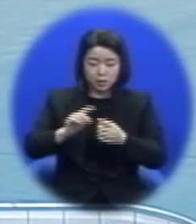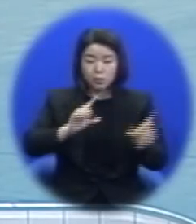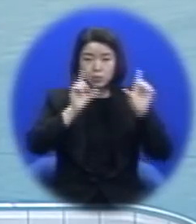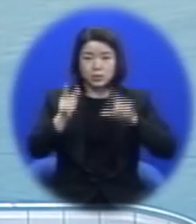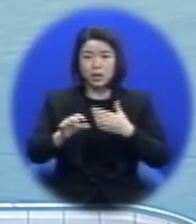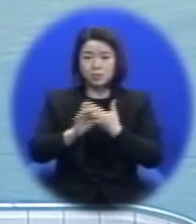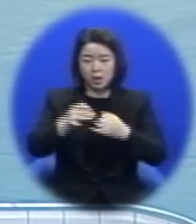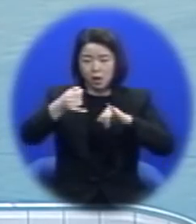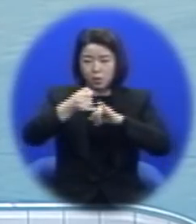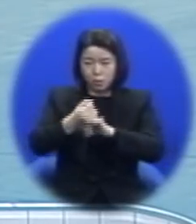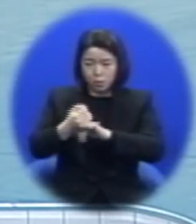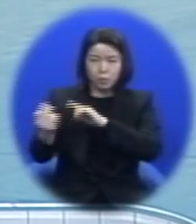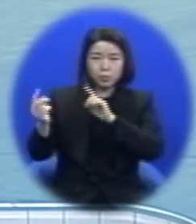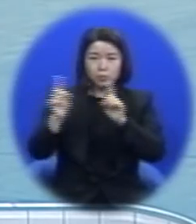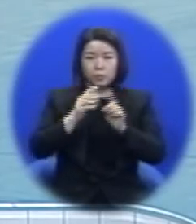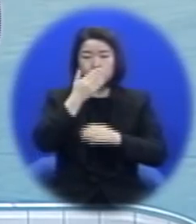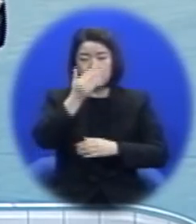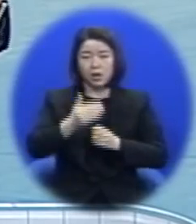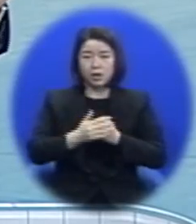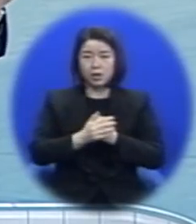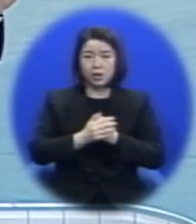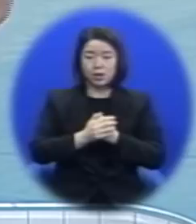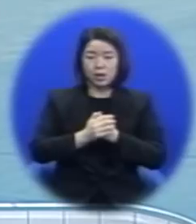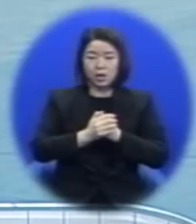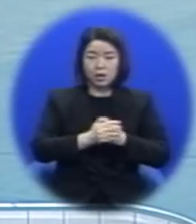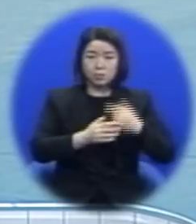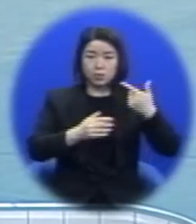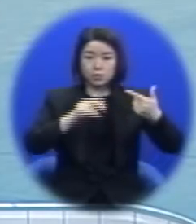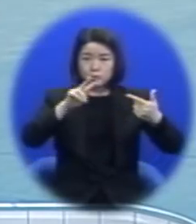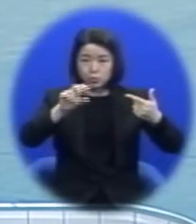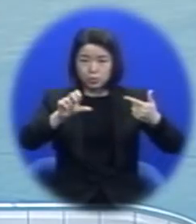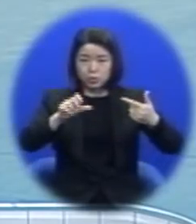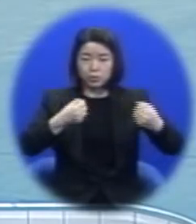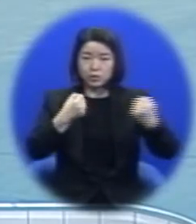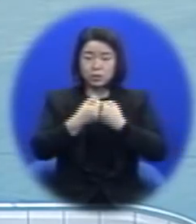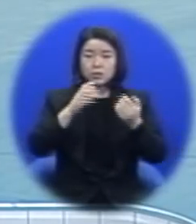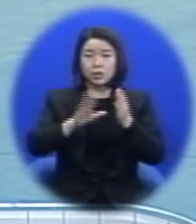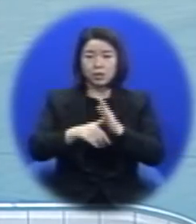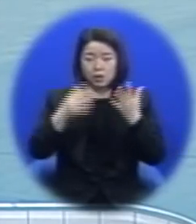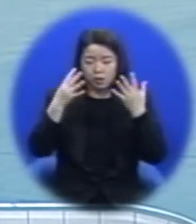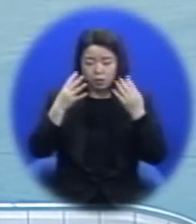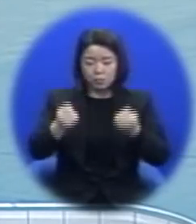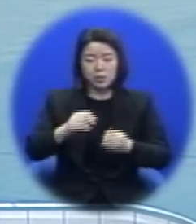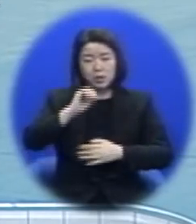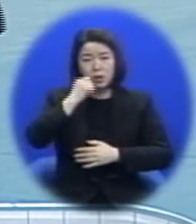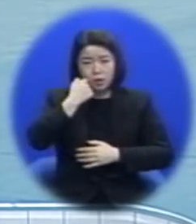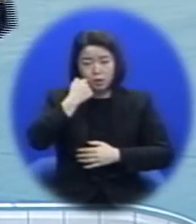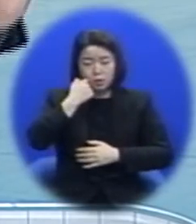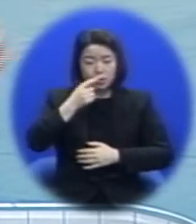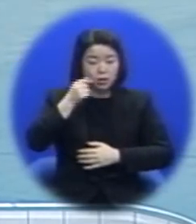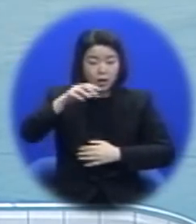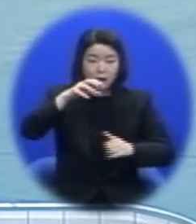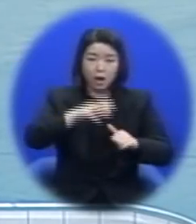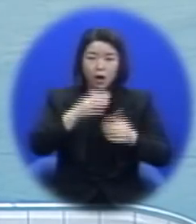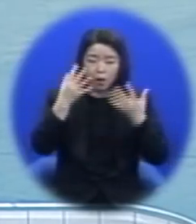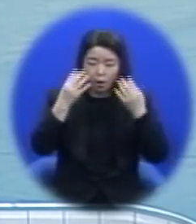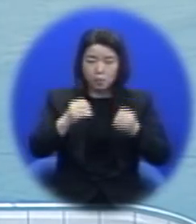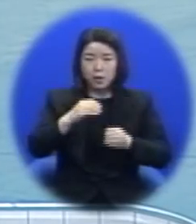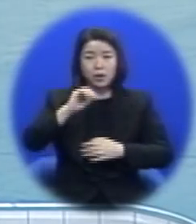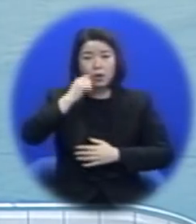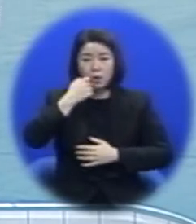살아납니다. 일제시대 때, 6.25 전쟁 때 얼마나 끔찍하고 어려웠겠습니까? 지금 우리 형편과 비교가 안